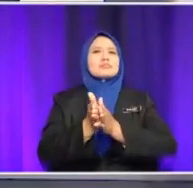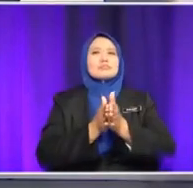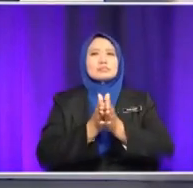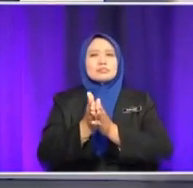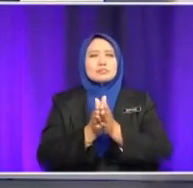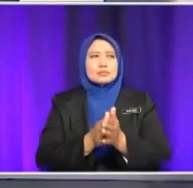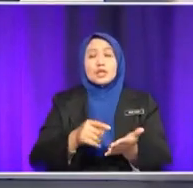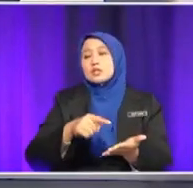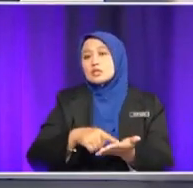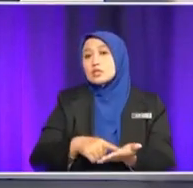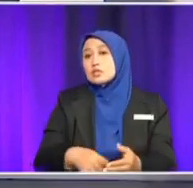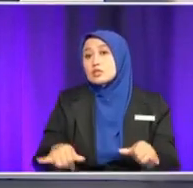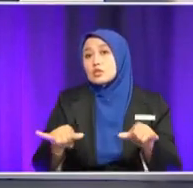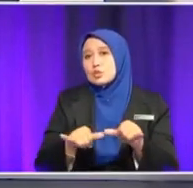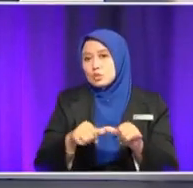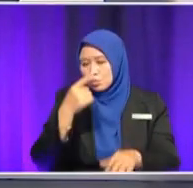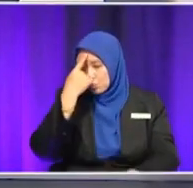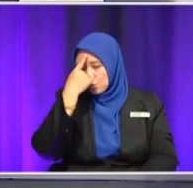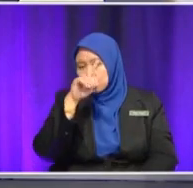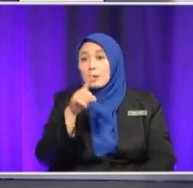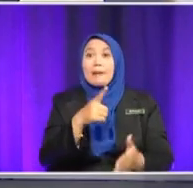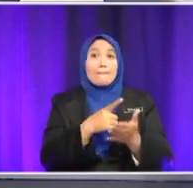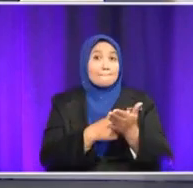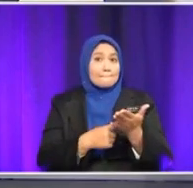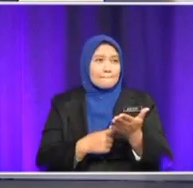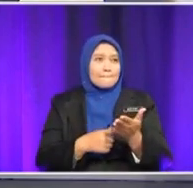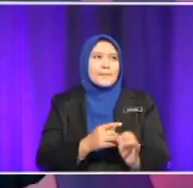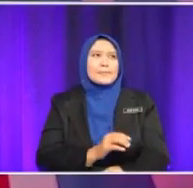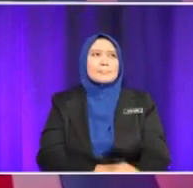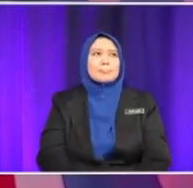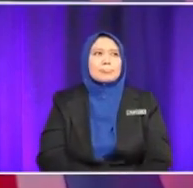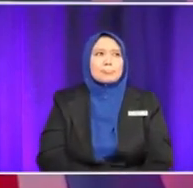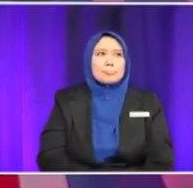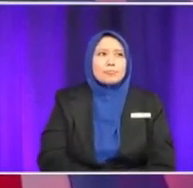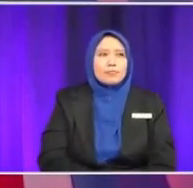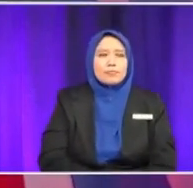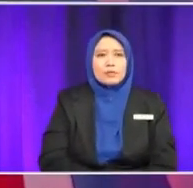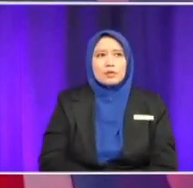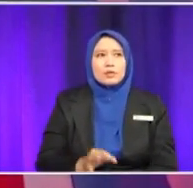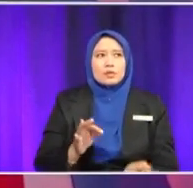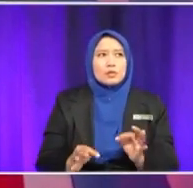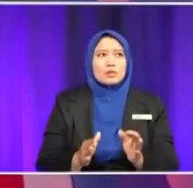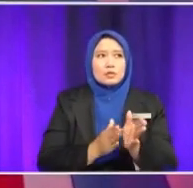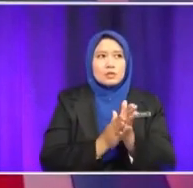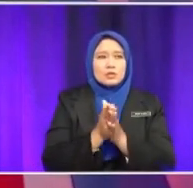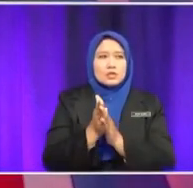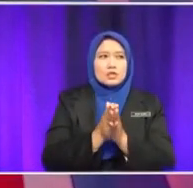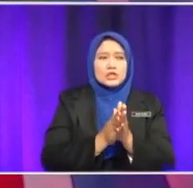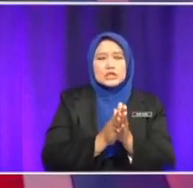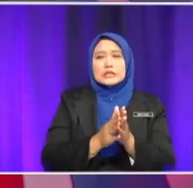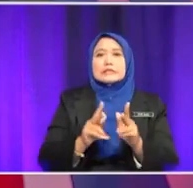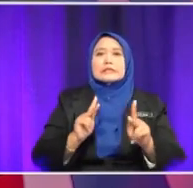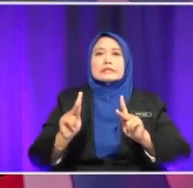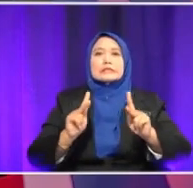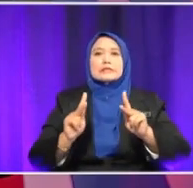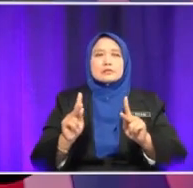ini sesuai untuk jurusan aku pula dia sangat rajin macet tadi itulah kinerja itu oke